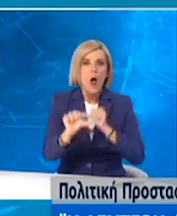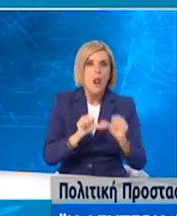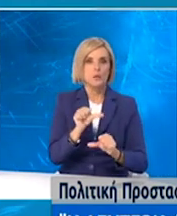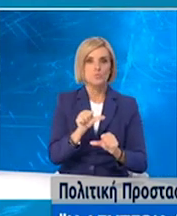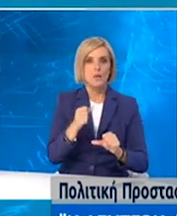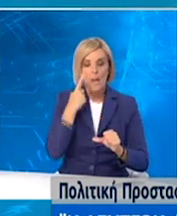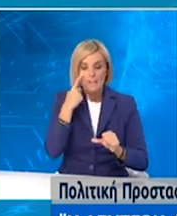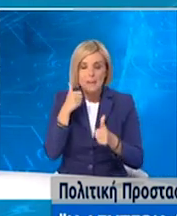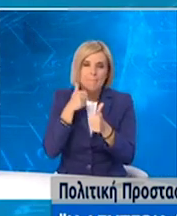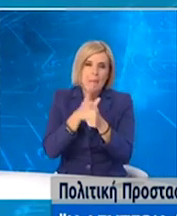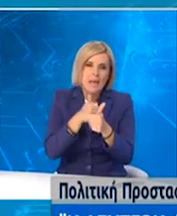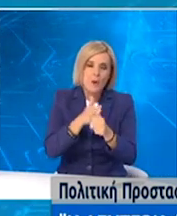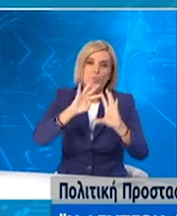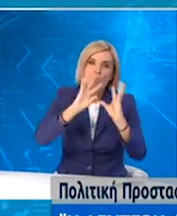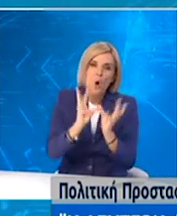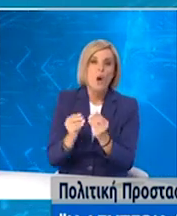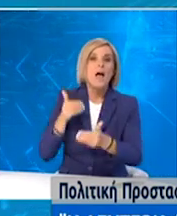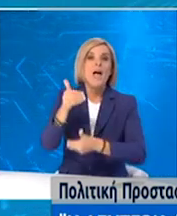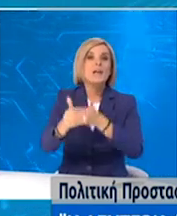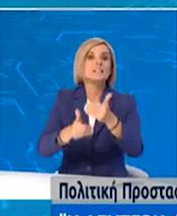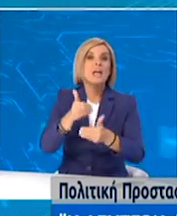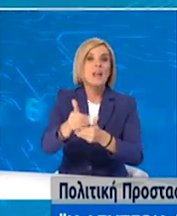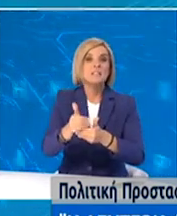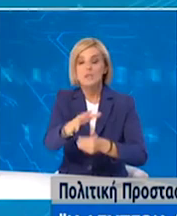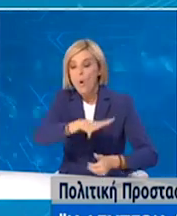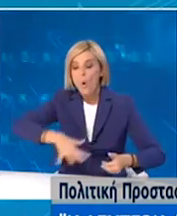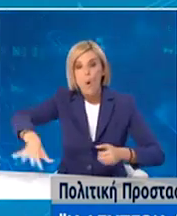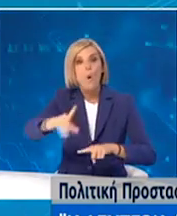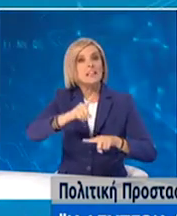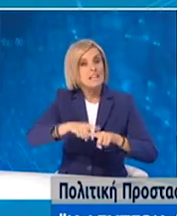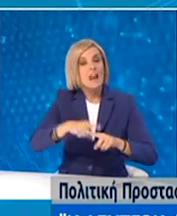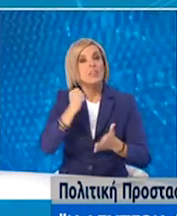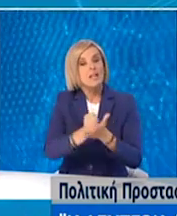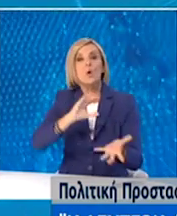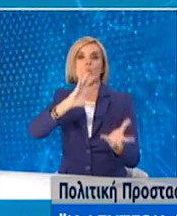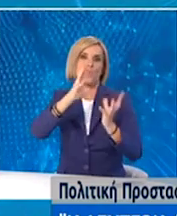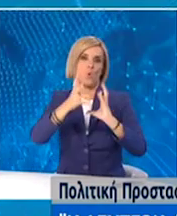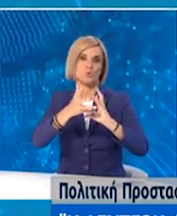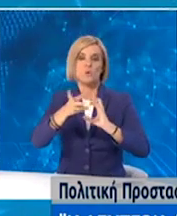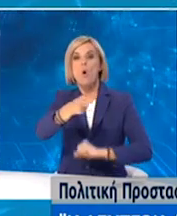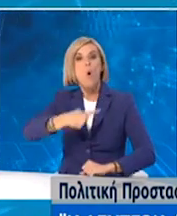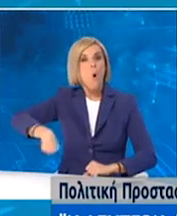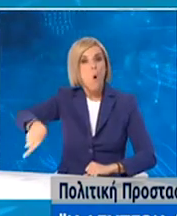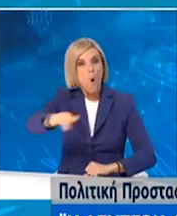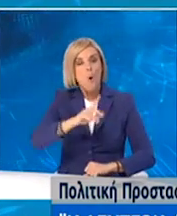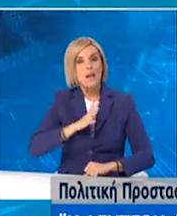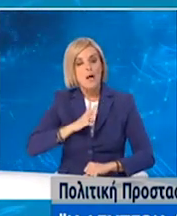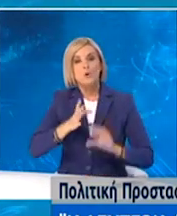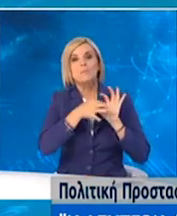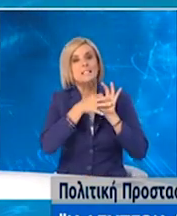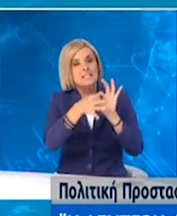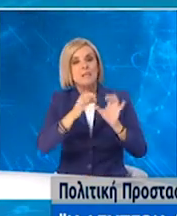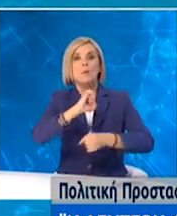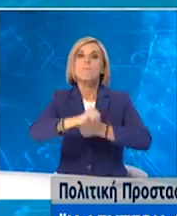επιδημιολογική εξέλιξη, τόσο στη χώρα όσο και έξω από αυτή. Οι δε πολίτες Πρέπει όλοι μας να συνεχίσουμε να προσπαθούμε,